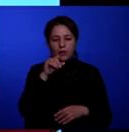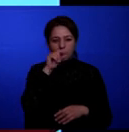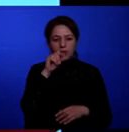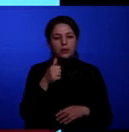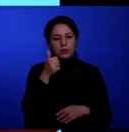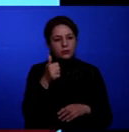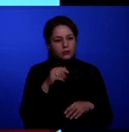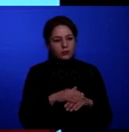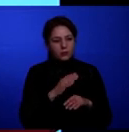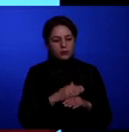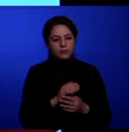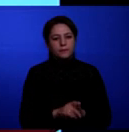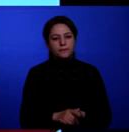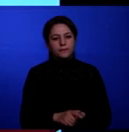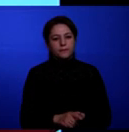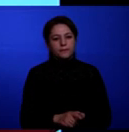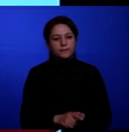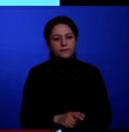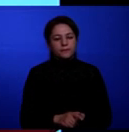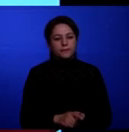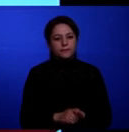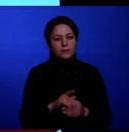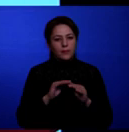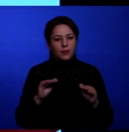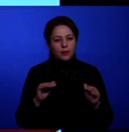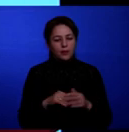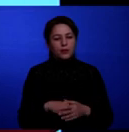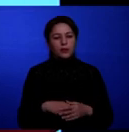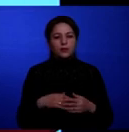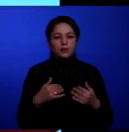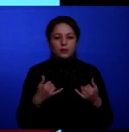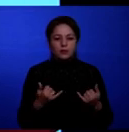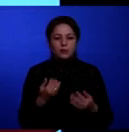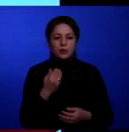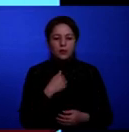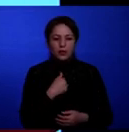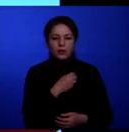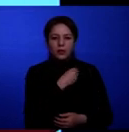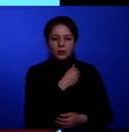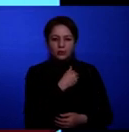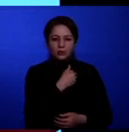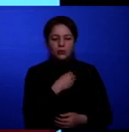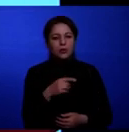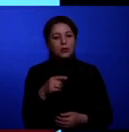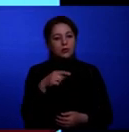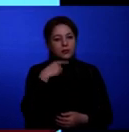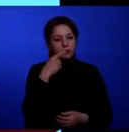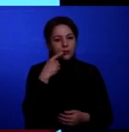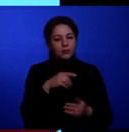ребятки и так а я хочу чтобы вы немножко сегодня стали предсказателями